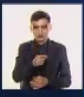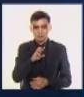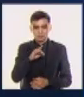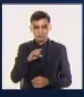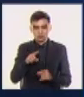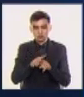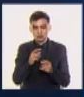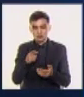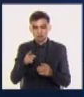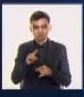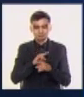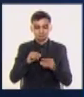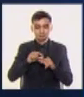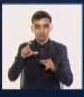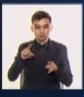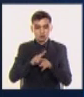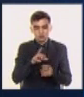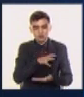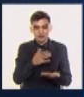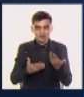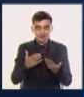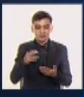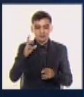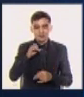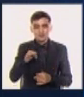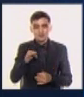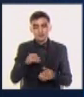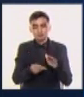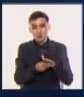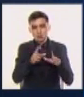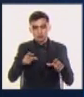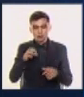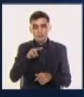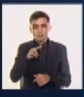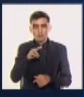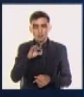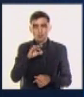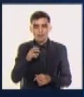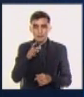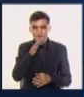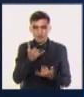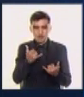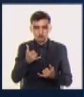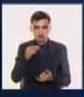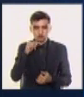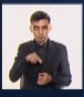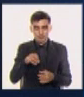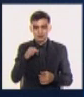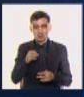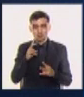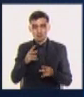нужно ли ужесточает ответственность для коррупционеров период пандемии ведь каждый украденный they get аж чей-то шанс на